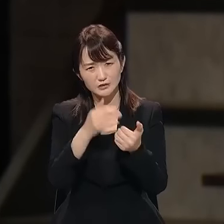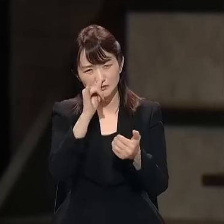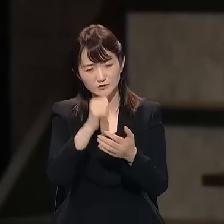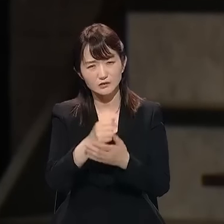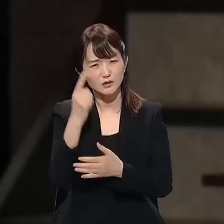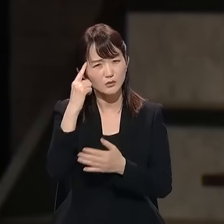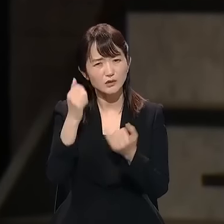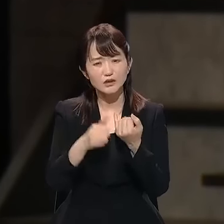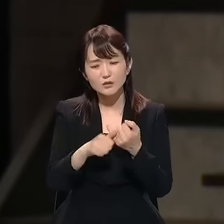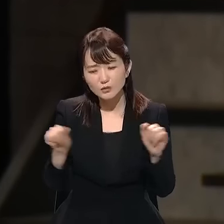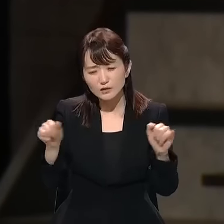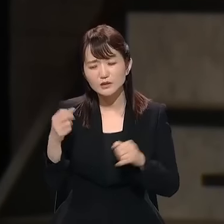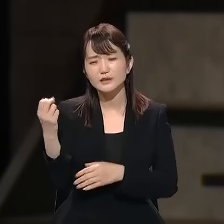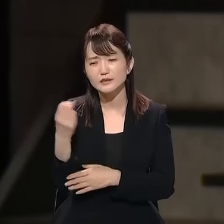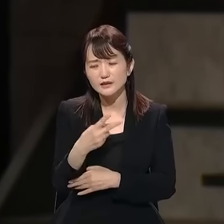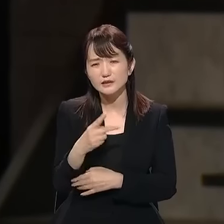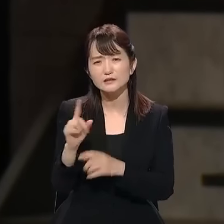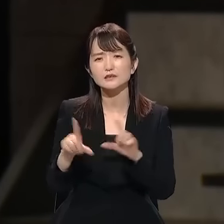합치